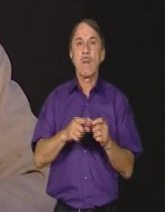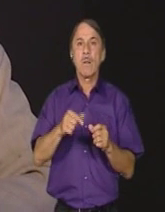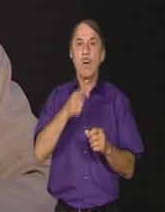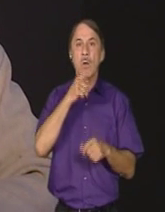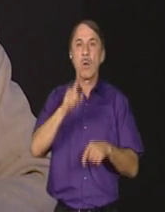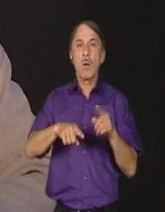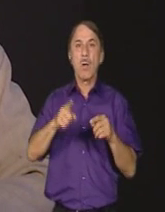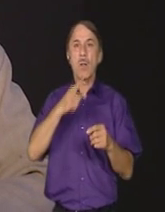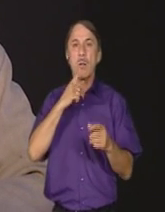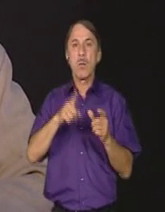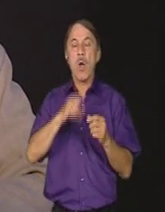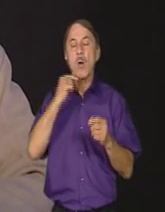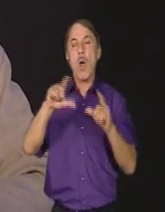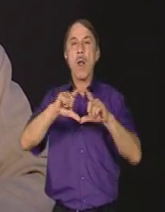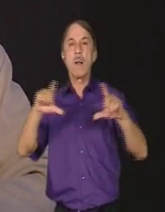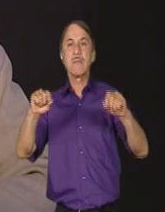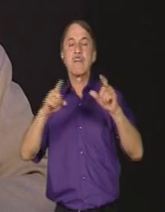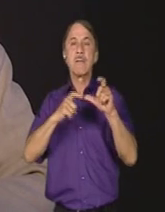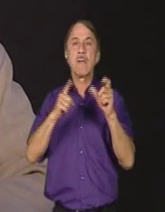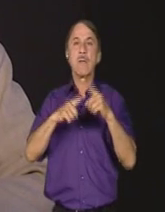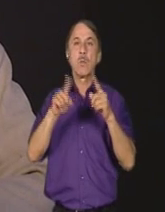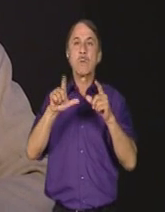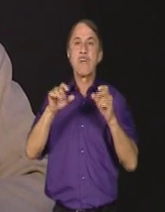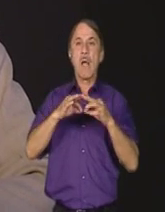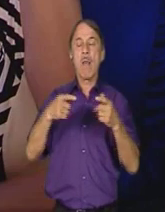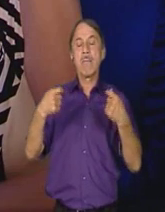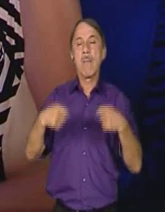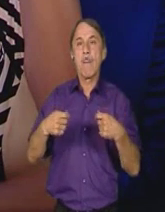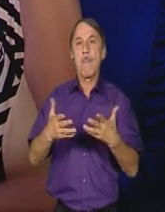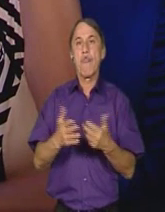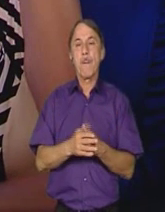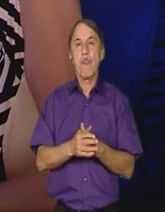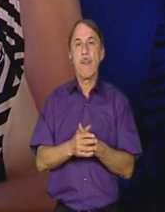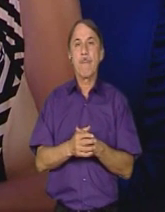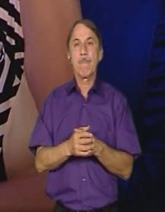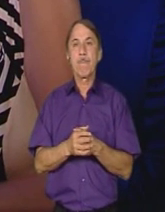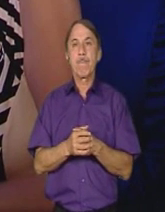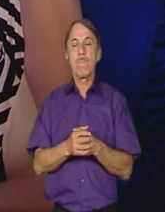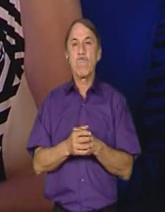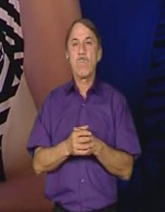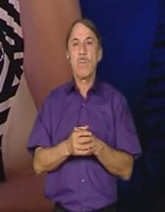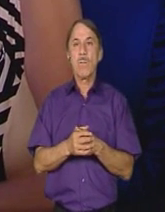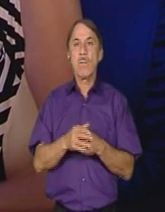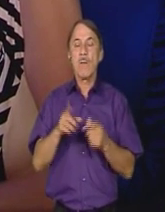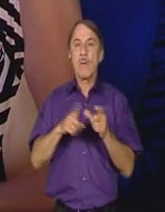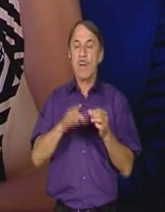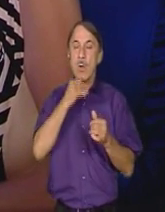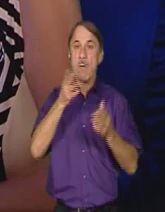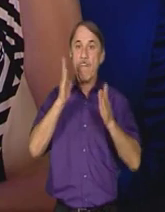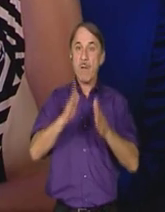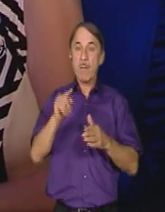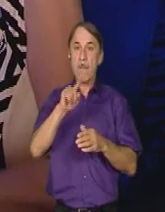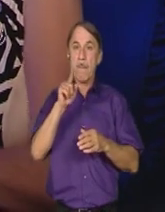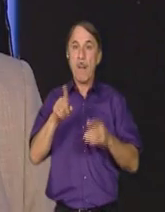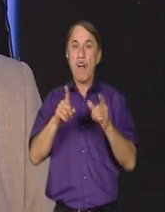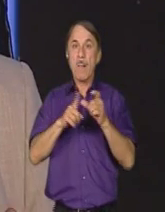sve umesto demokratskih institucija rešavati. Mislim da to nije ni malo slučajno. Sada je otvoreno